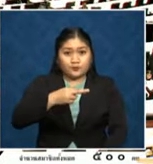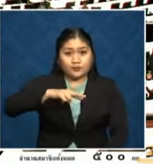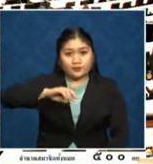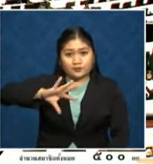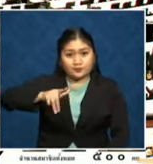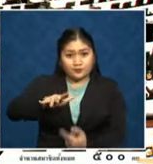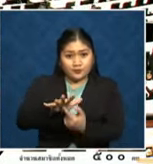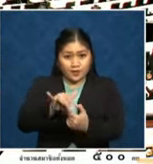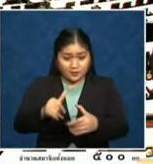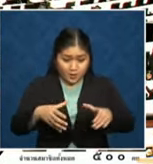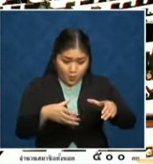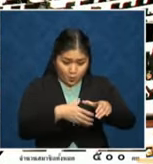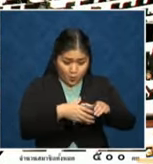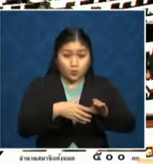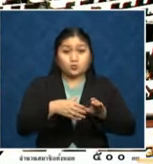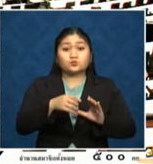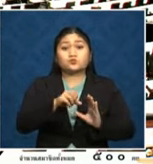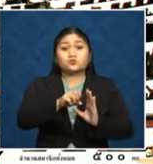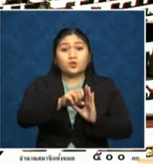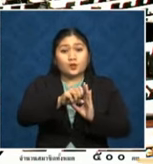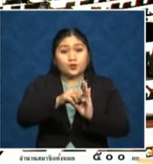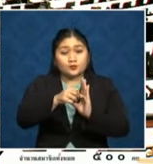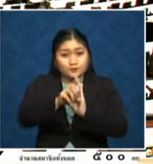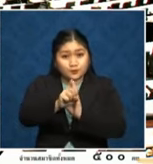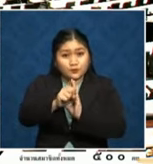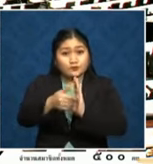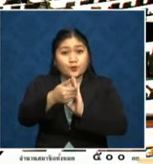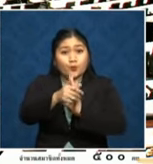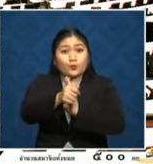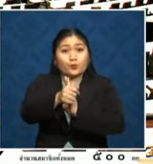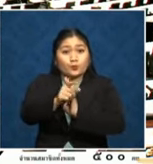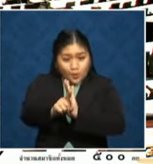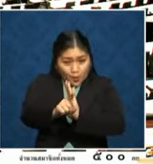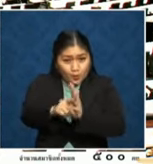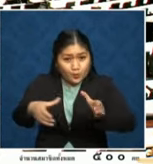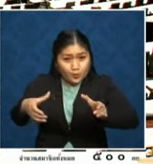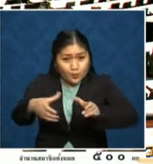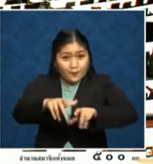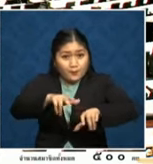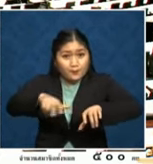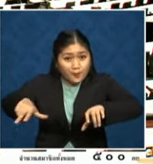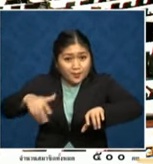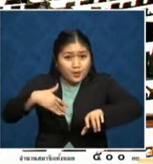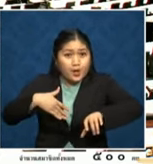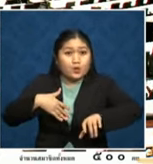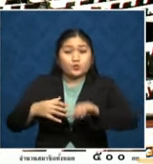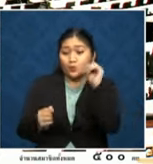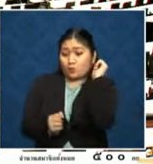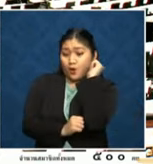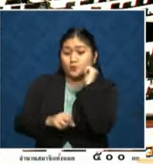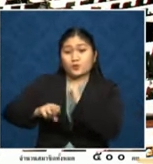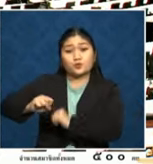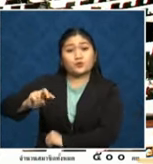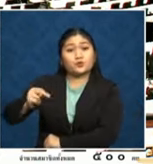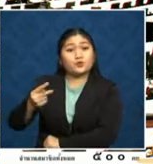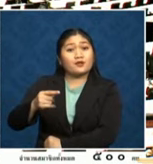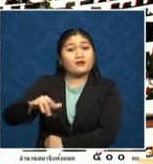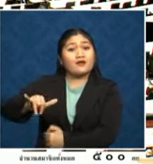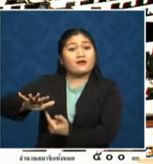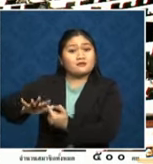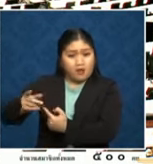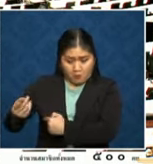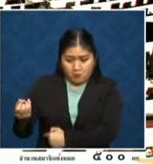ภาผู้แทนราษฎรจังหวัดอุดรธานีพรรคเพื่อไทยกับผมได้รับคำร้องเรียนจากกำนันสนธยาอุชาชนกำนันตำบลเชียง